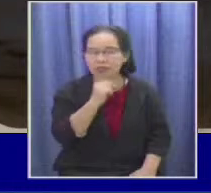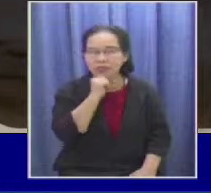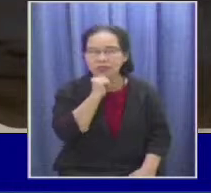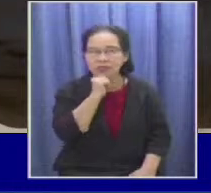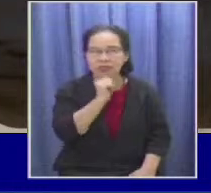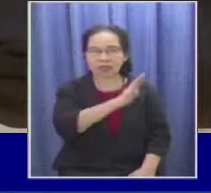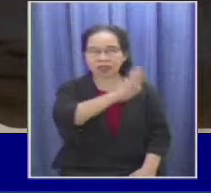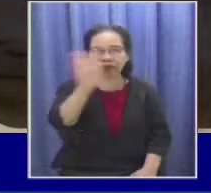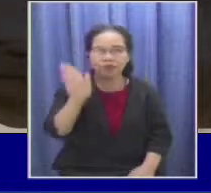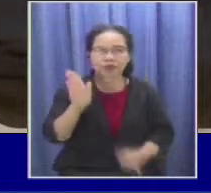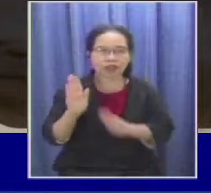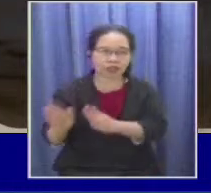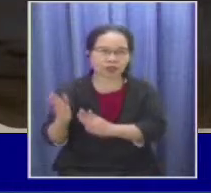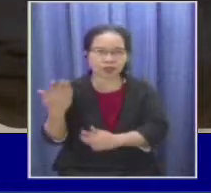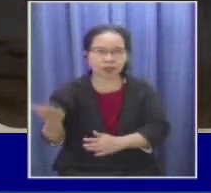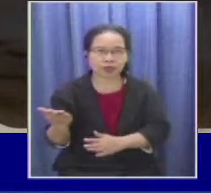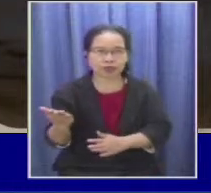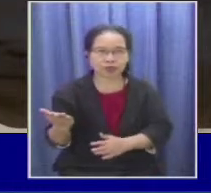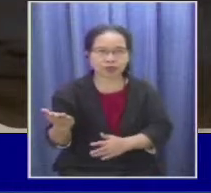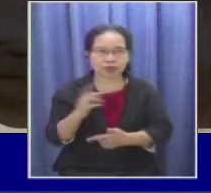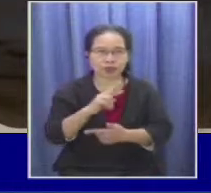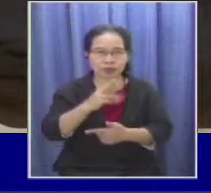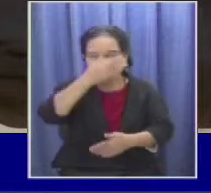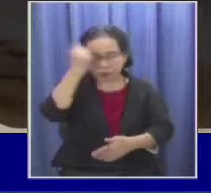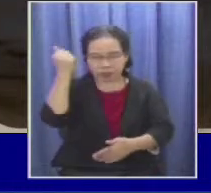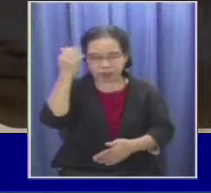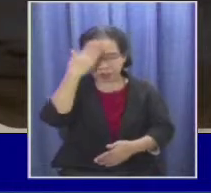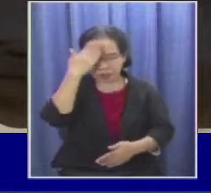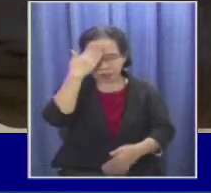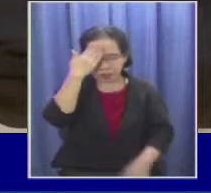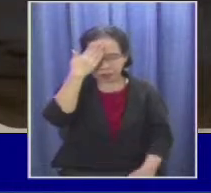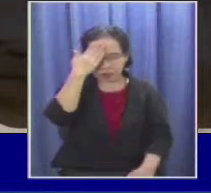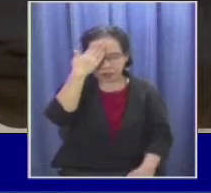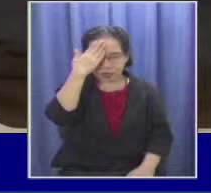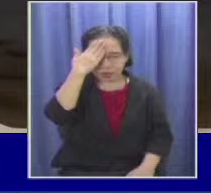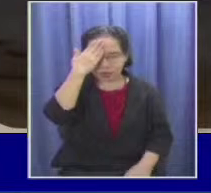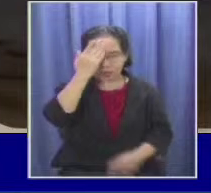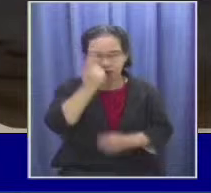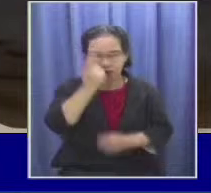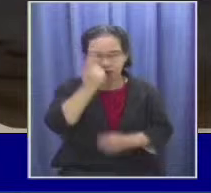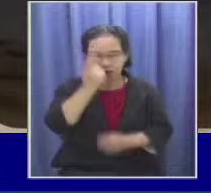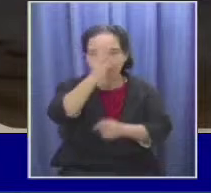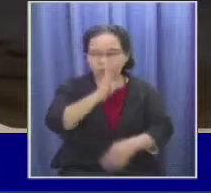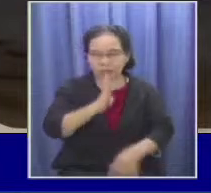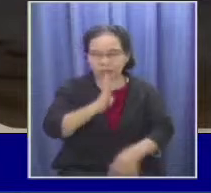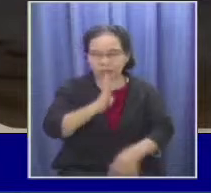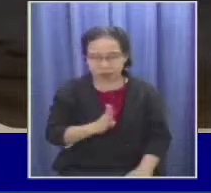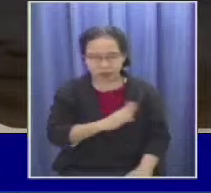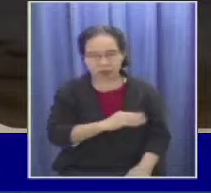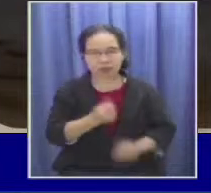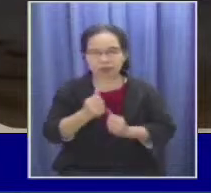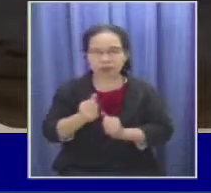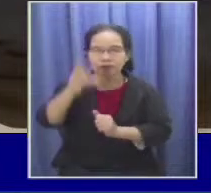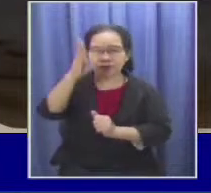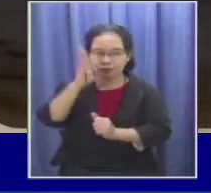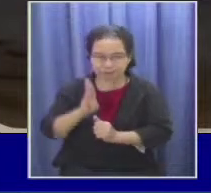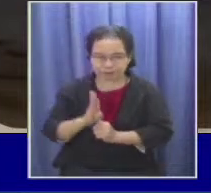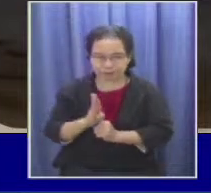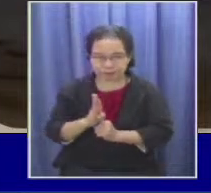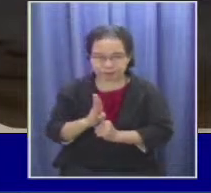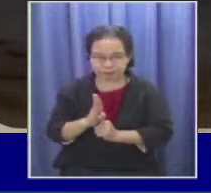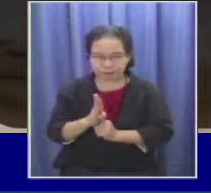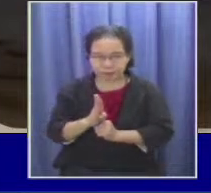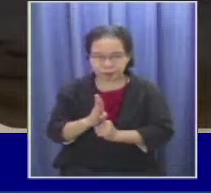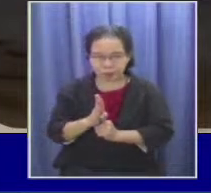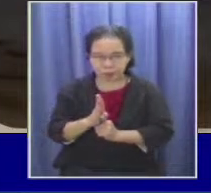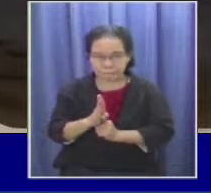mahunu Wanyankopon ahomobro no Nyankopon ni atro da ase na mere nya wo na mere mpawo nso da na sa wono